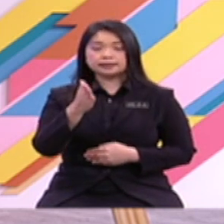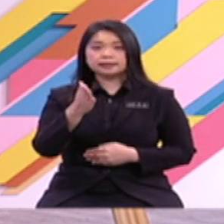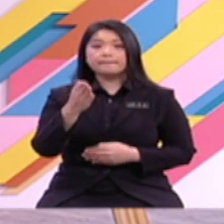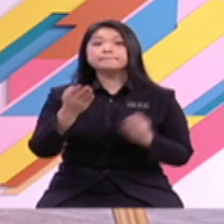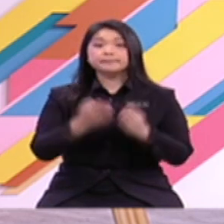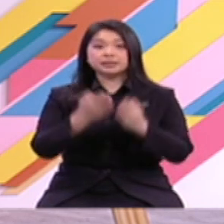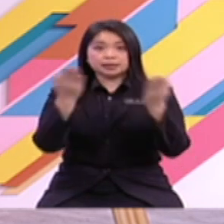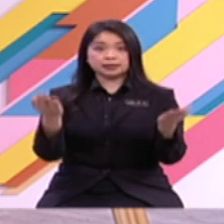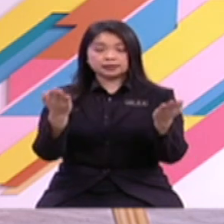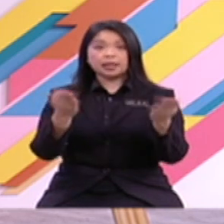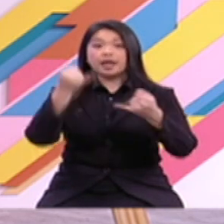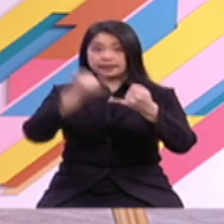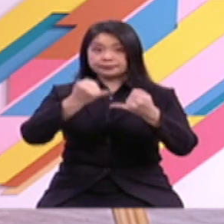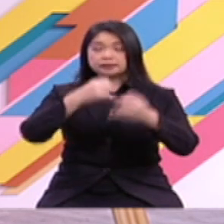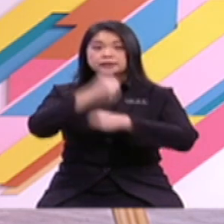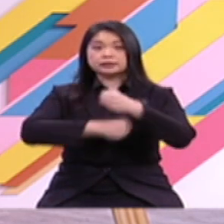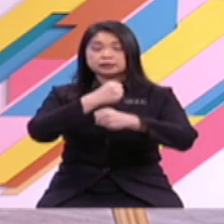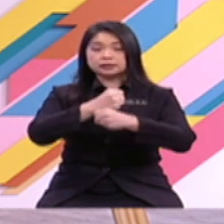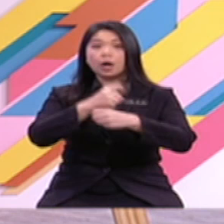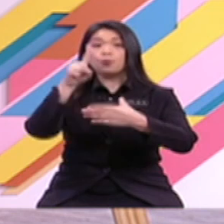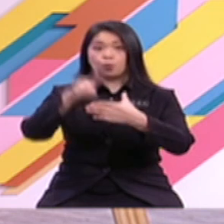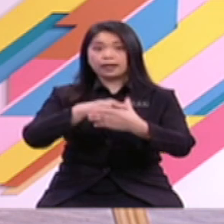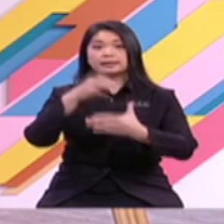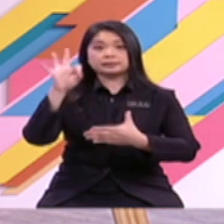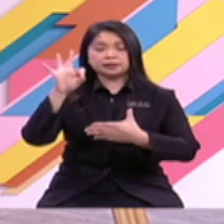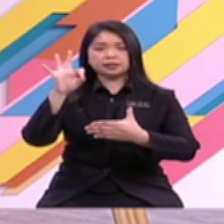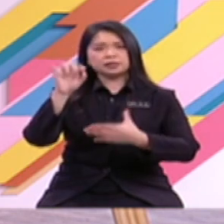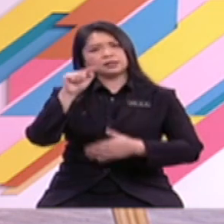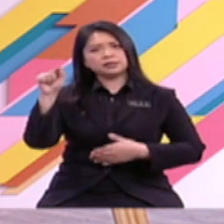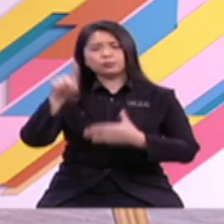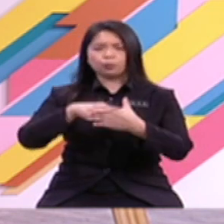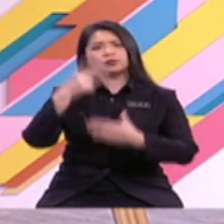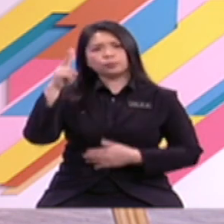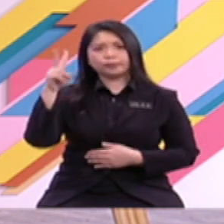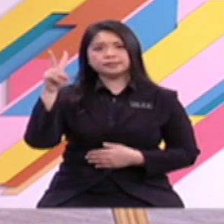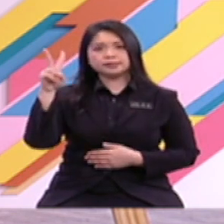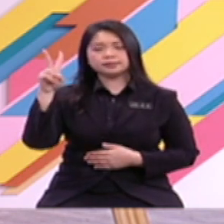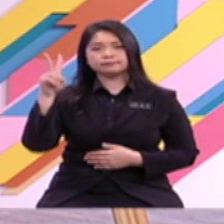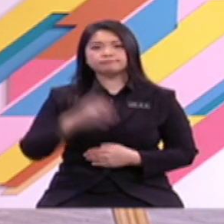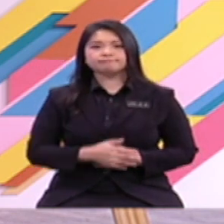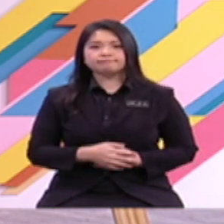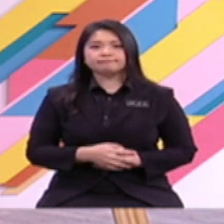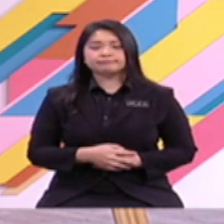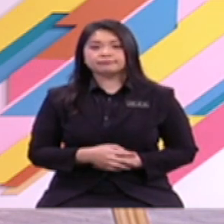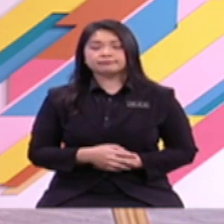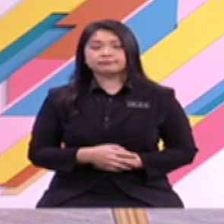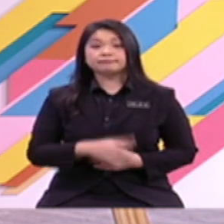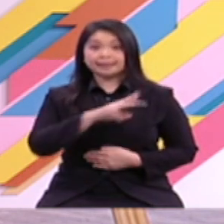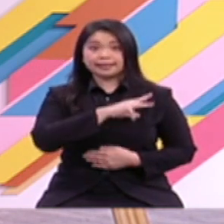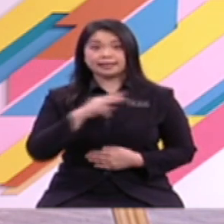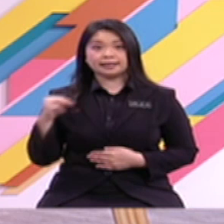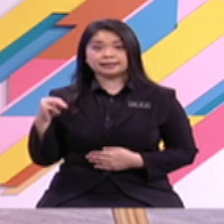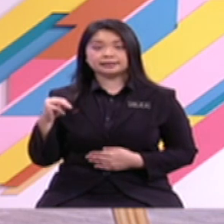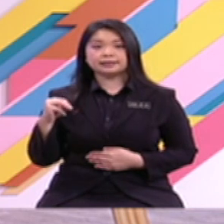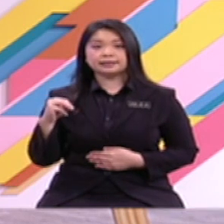hujung tahun daripada bulan September hingga bulan adism belantara tahun ada antara masa itulah Oke mana Kalau